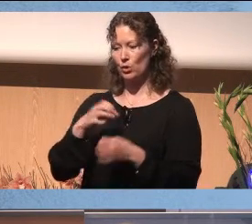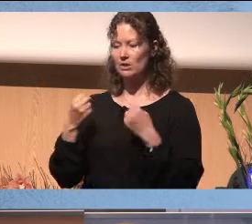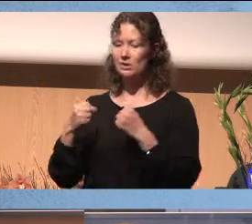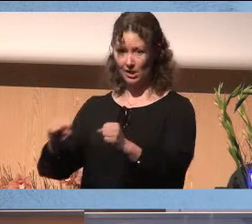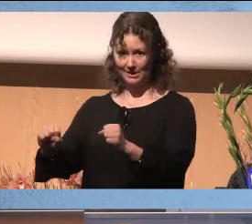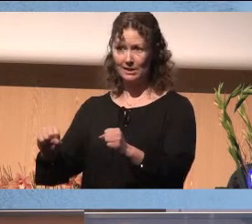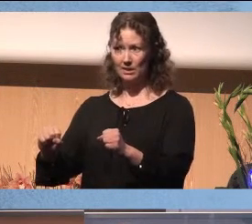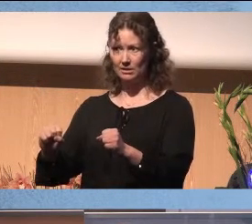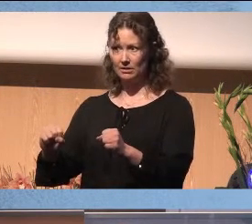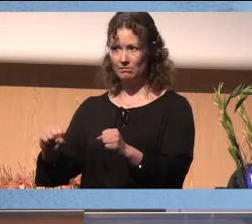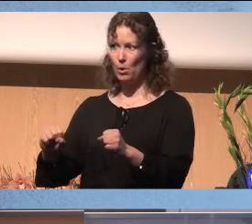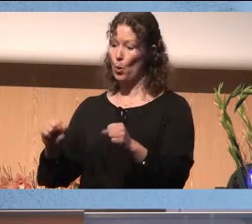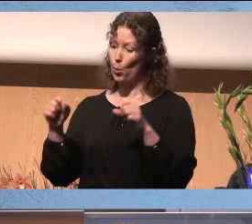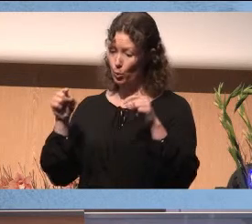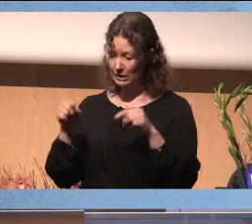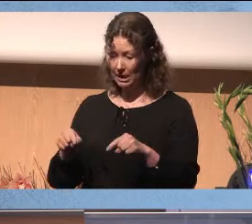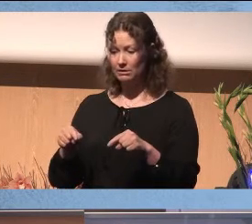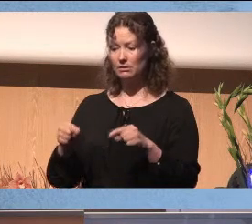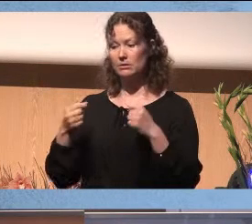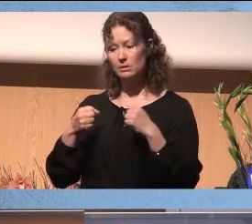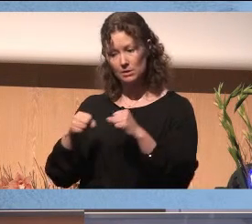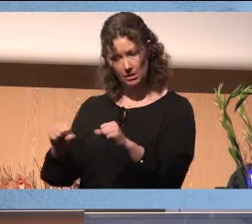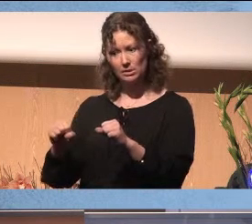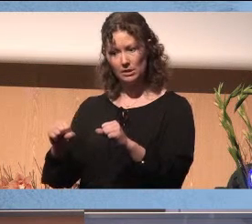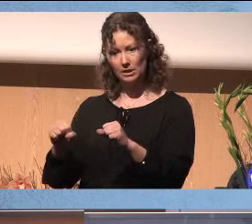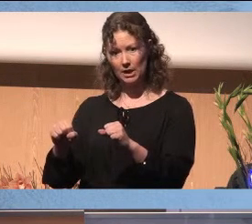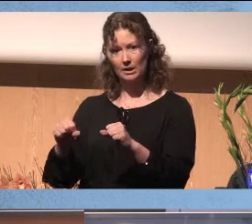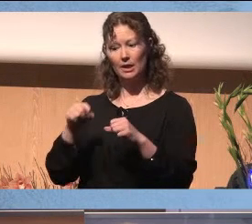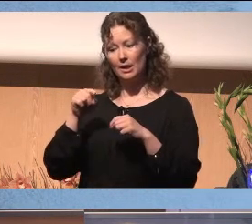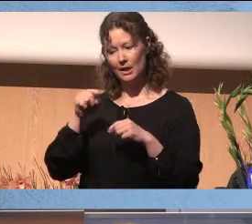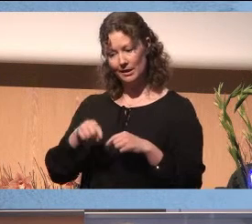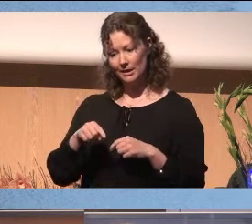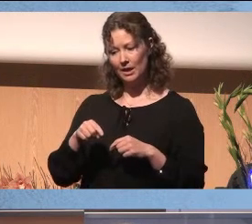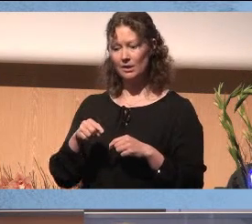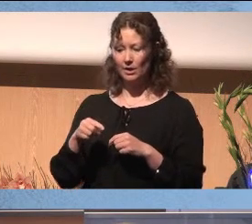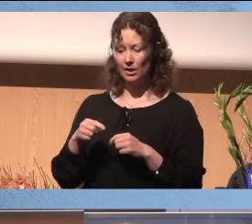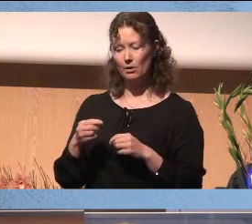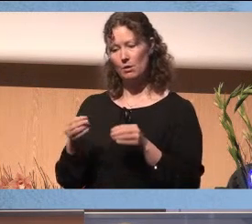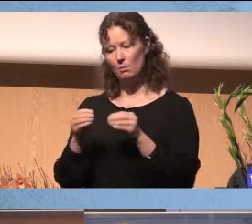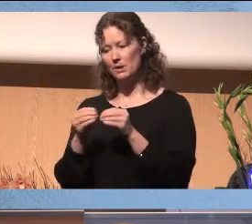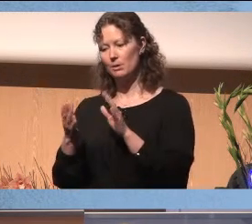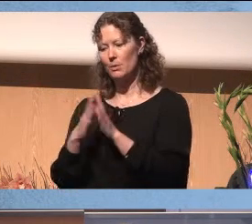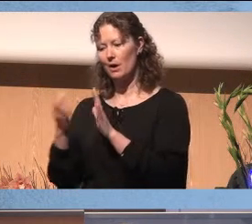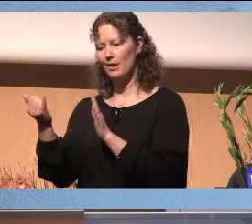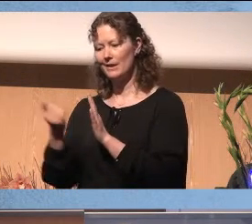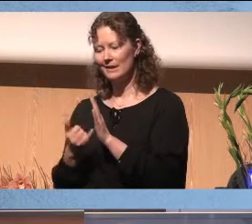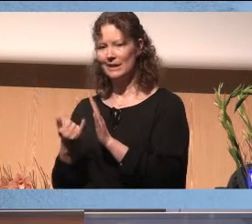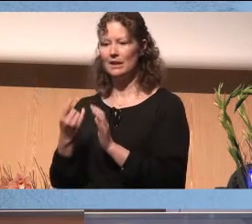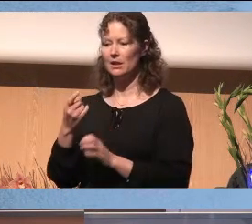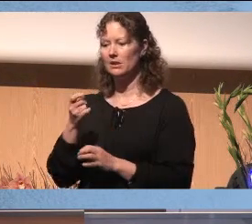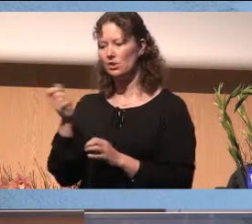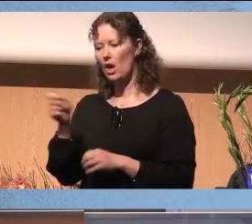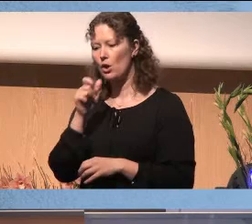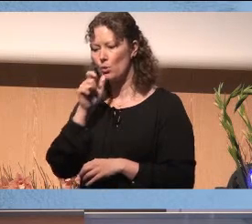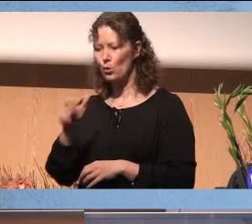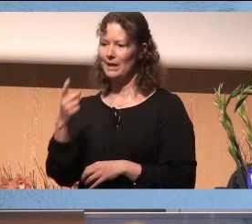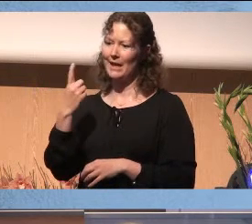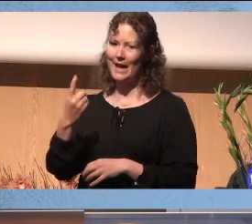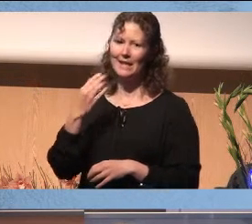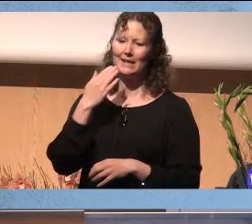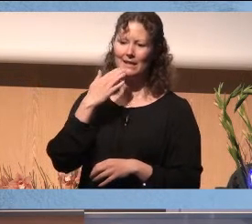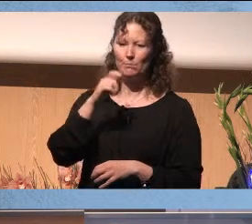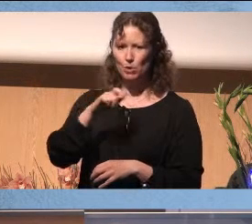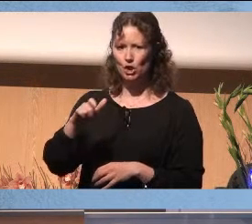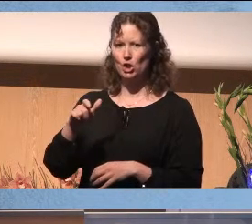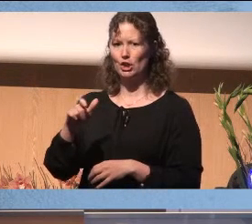satsning. Og den satsningen, den føyer seg veldig godt inn under slagordet «En innbygger, en journal». Nei,